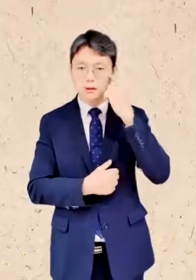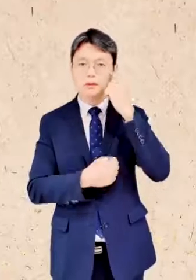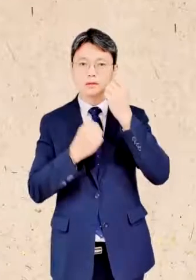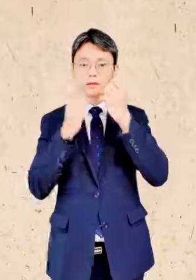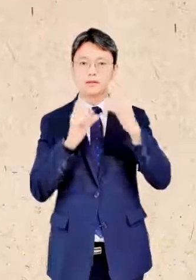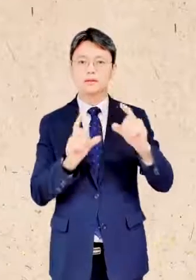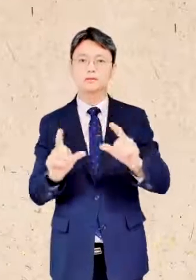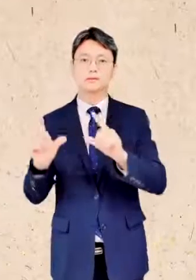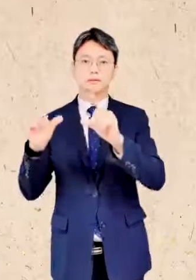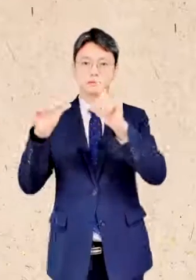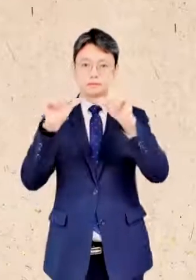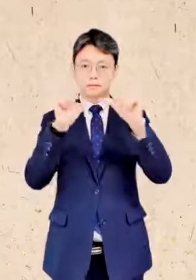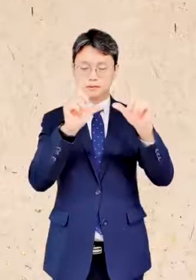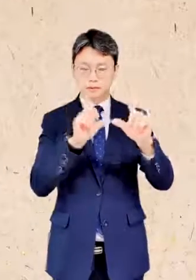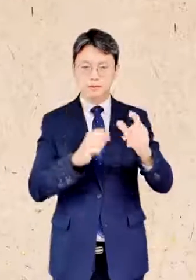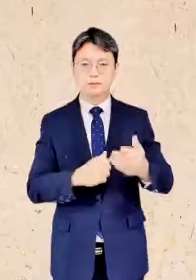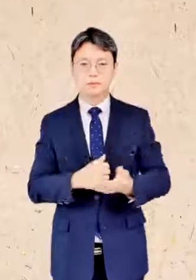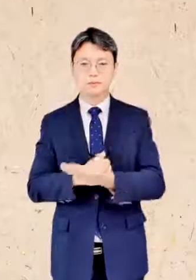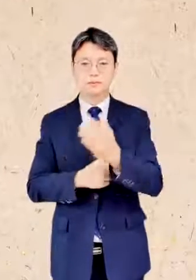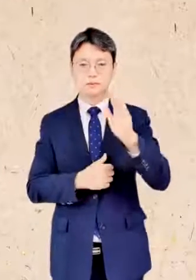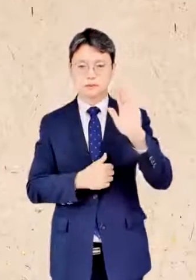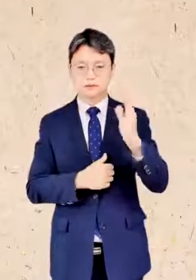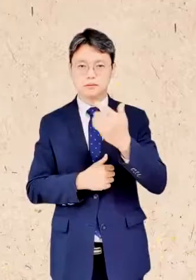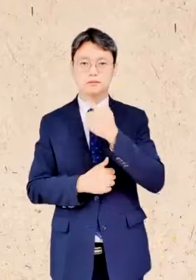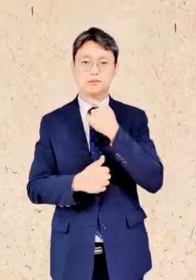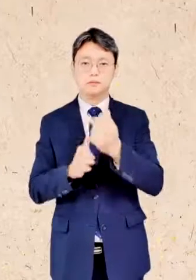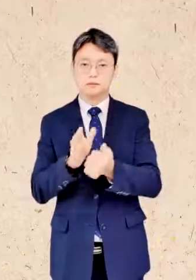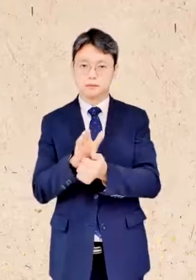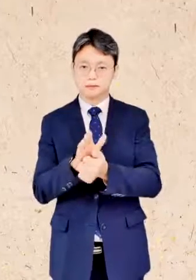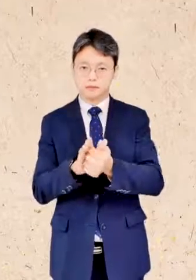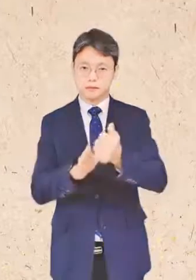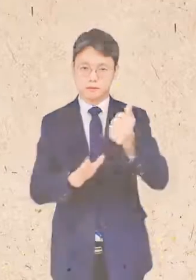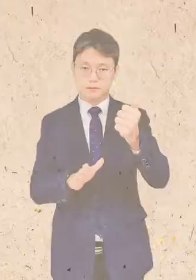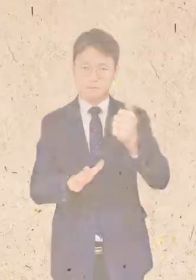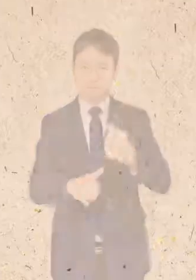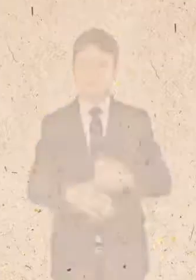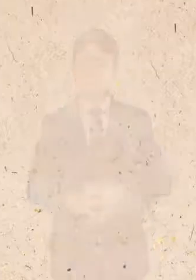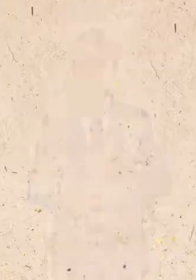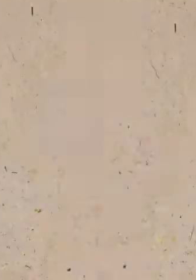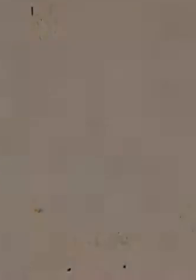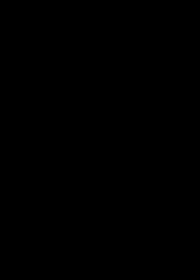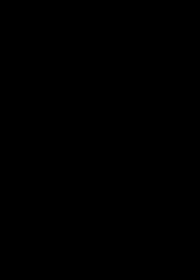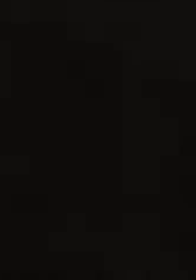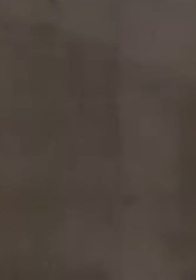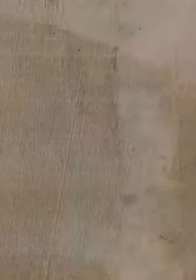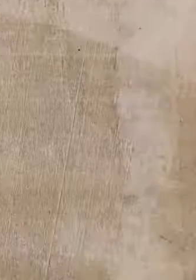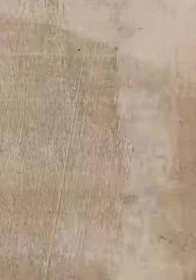은혜를 깨닫고 새 생활을 영위해 나아가시는 성도님들이 되시기를 소망합니다.